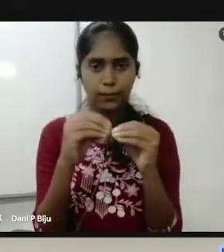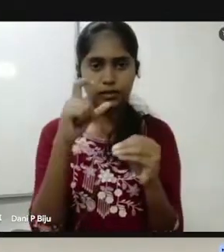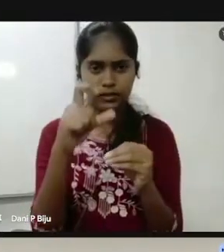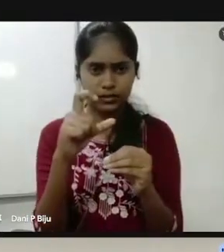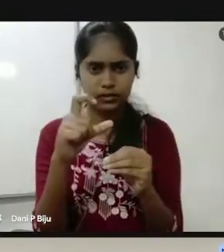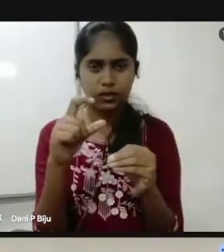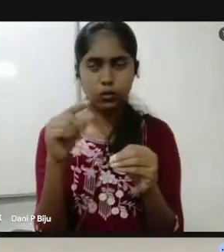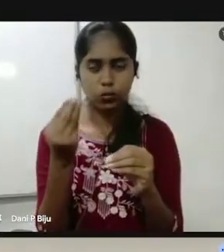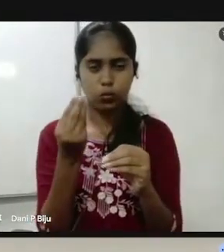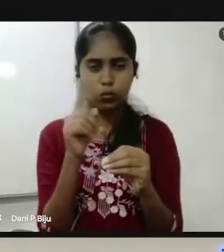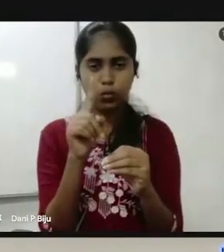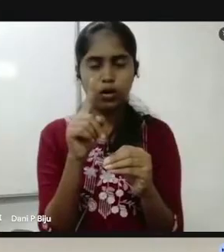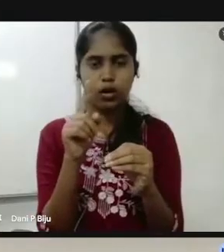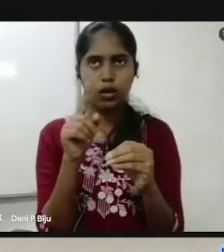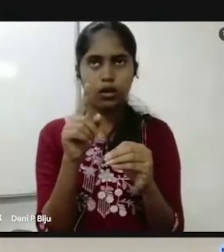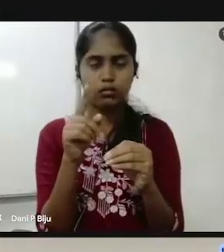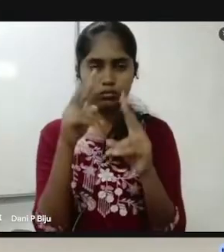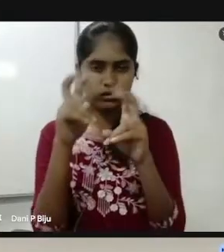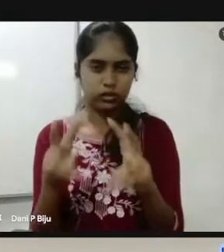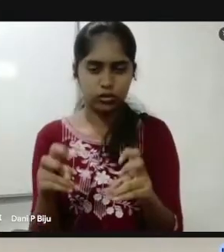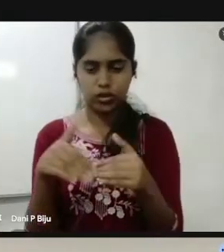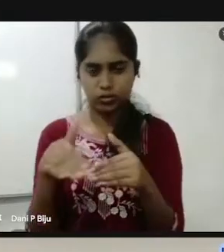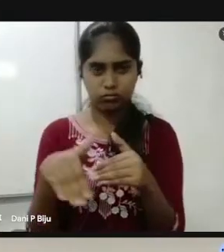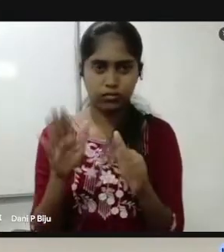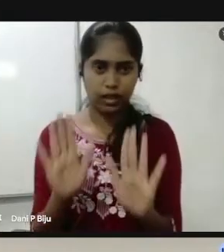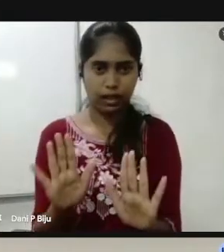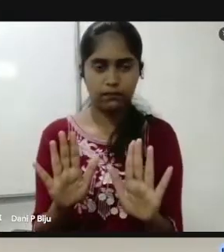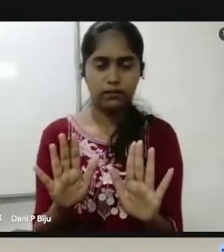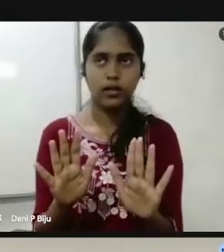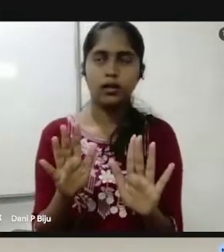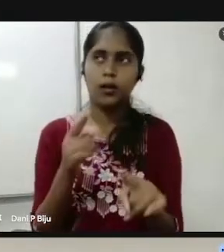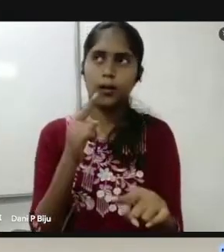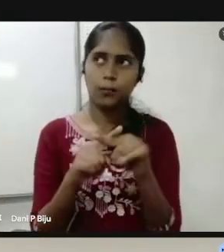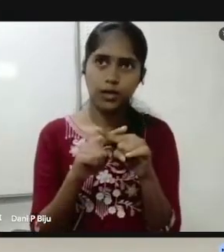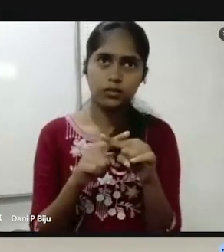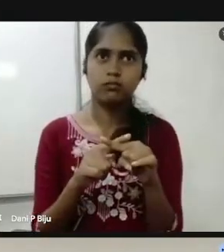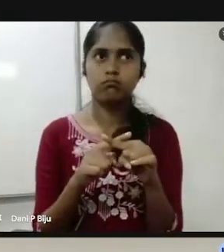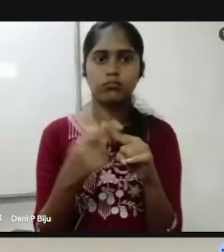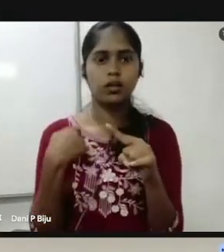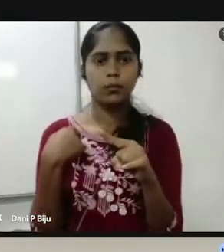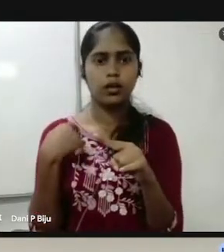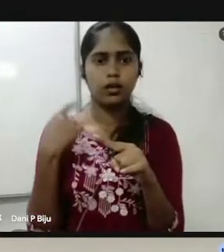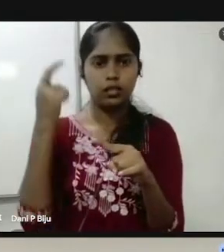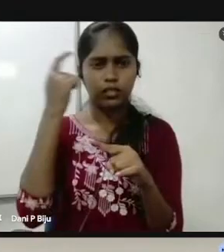റിസർച്ച് ചെയ്തുകൊണ്ടിരിക്കുകയാണ്. വേറെ നമുക്ക് ചിന്തിക്കുമ്പോൾ അതിനനുസരിച്ച് നമുക്ക് സ്ക്രീനിൽ നമുക്ക്